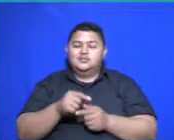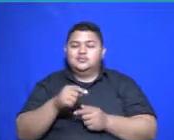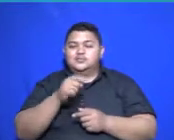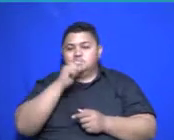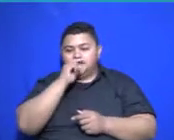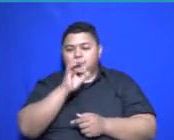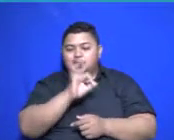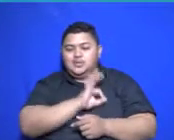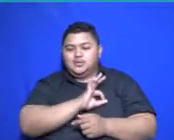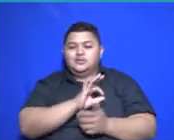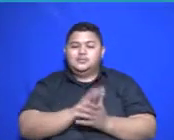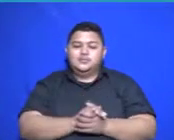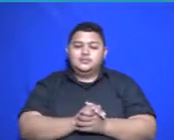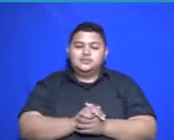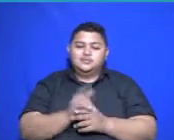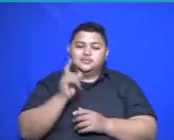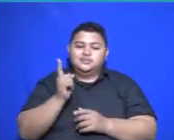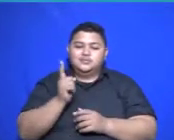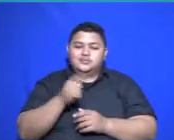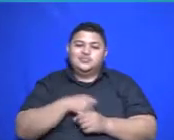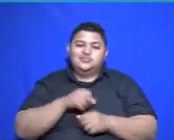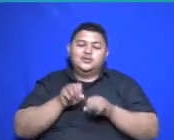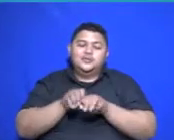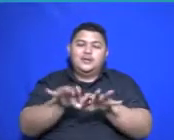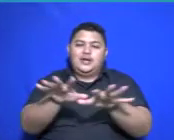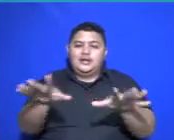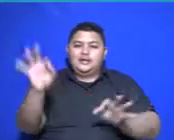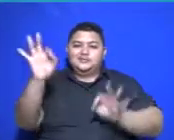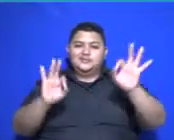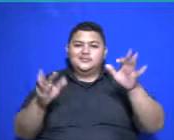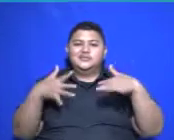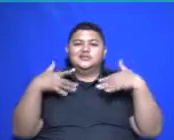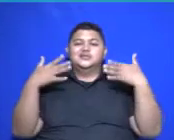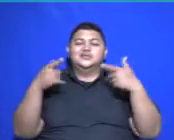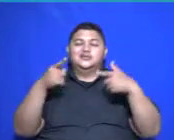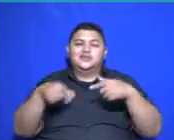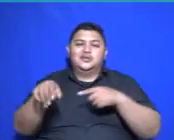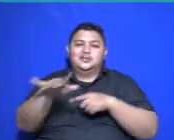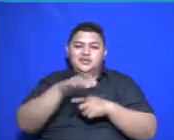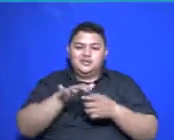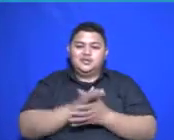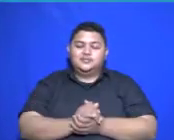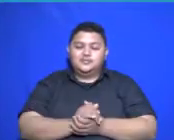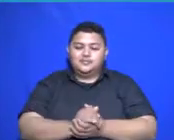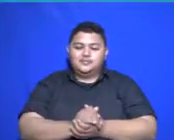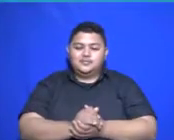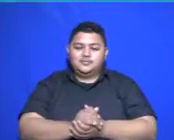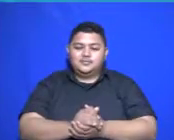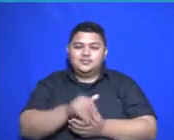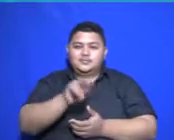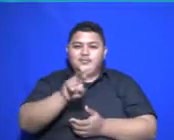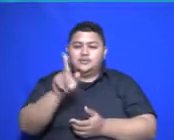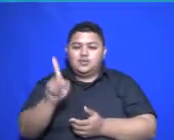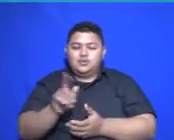karena dalam hal pemerataan kesejahteraan kepada masyarakat ada dua